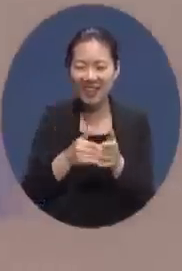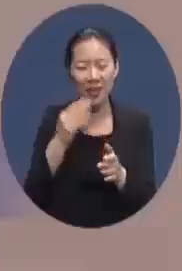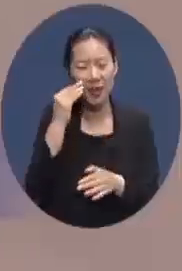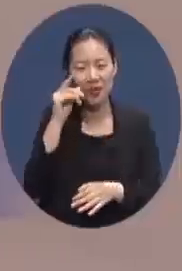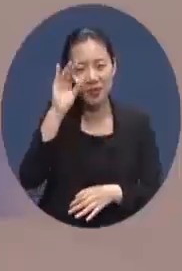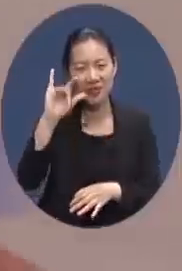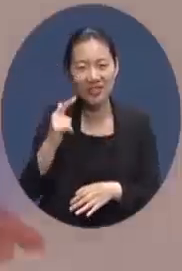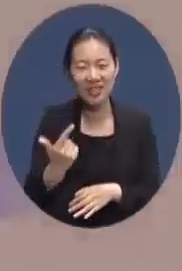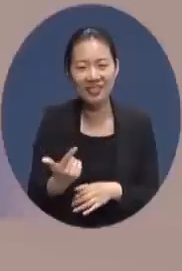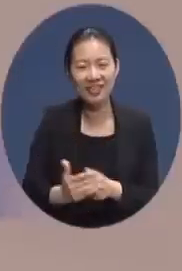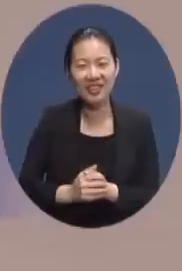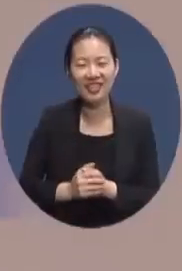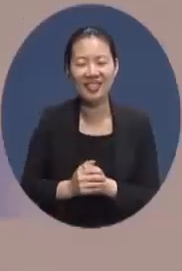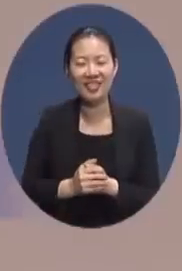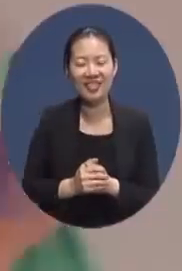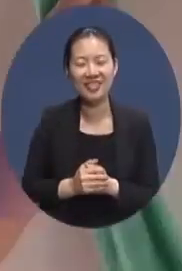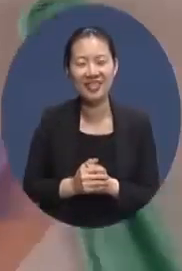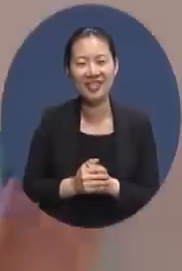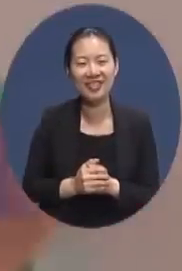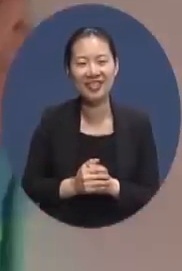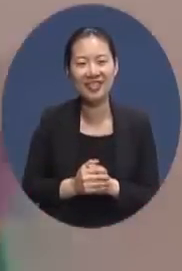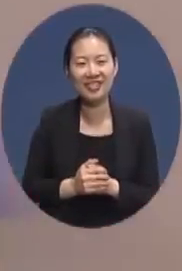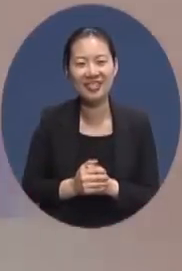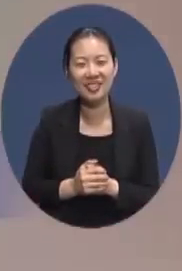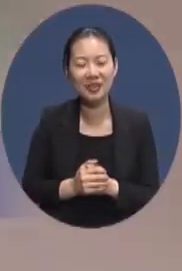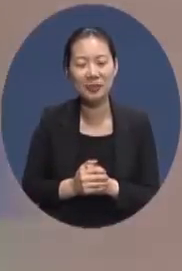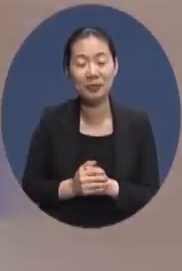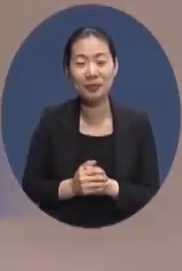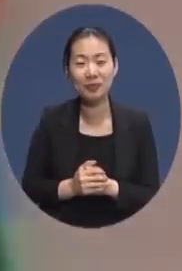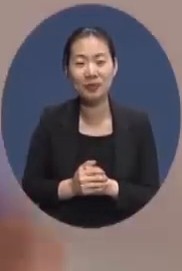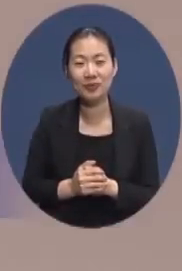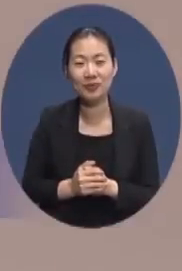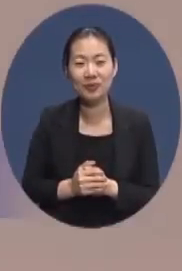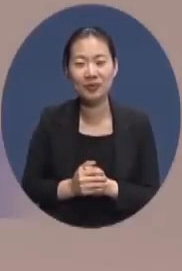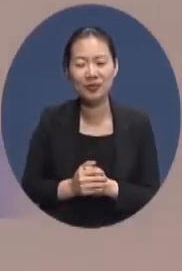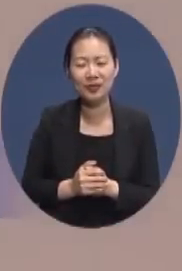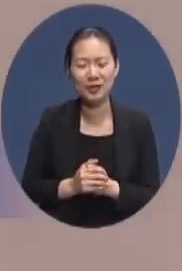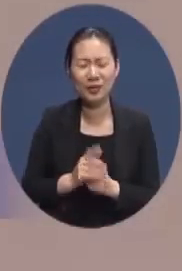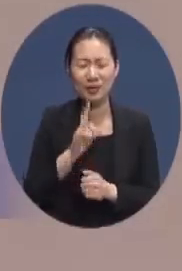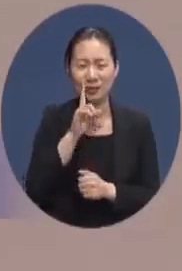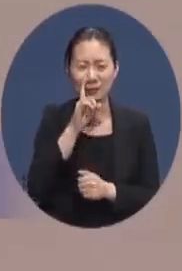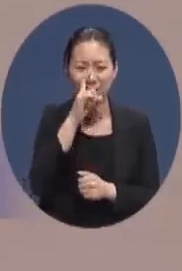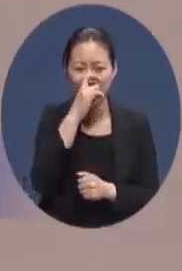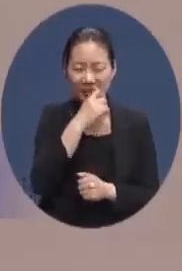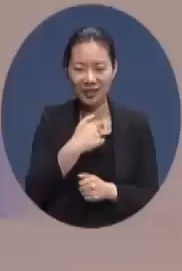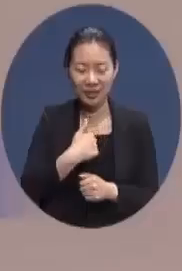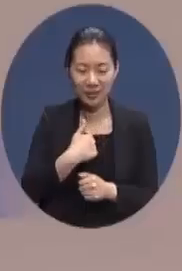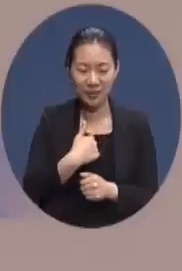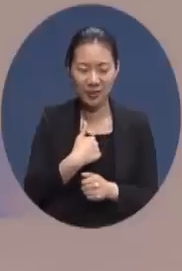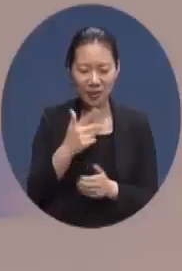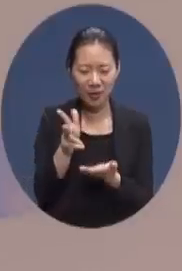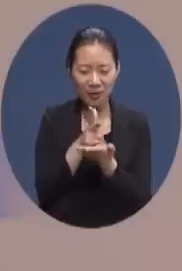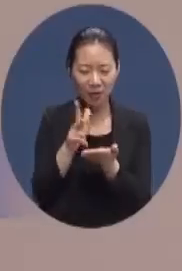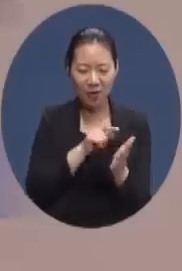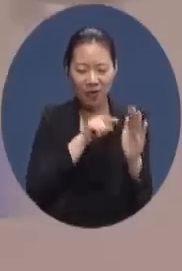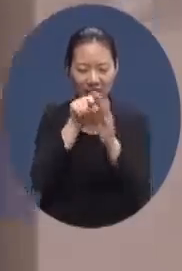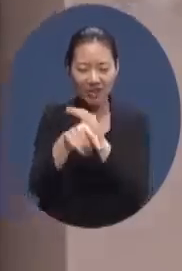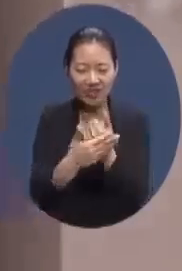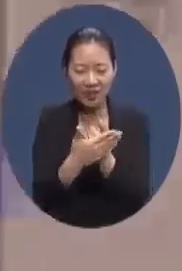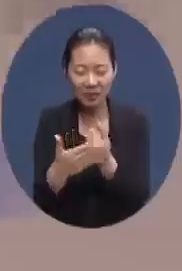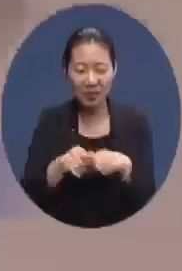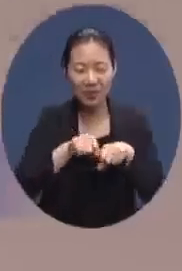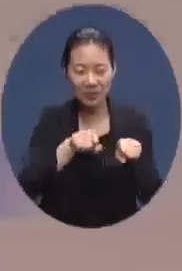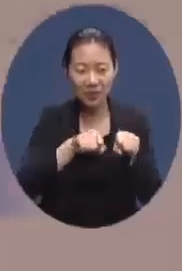보이시진 않는데요. 아, 아니. 제가 들어온데요. 저 있다고 일부러 청소하시는 사람이 많이 있거든요.